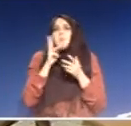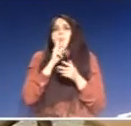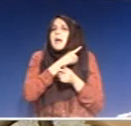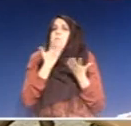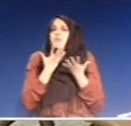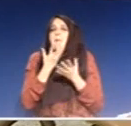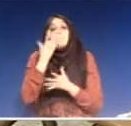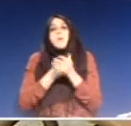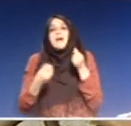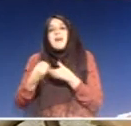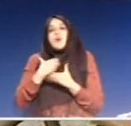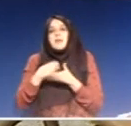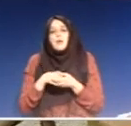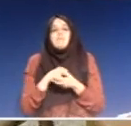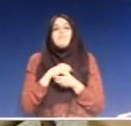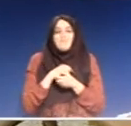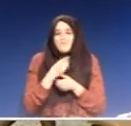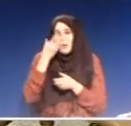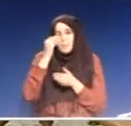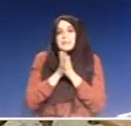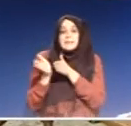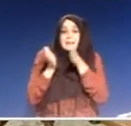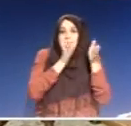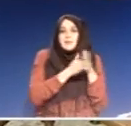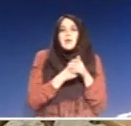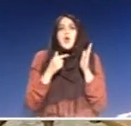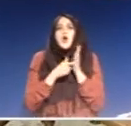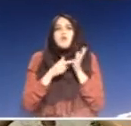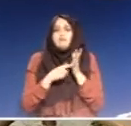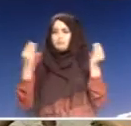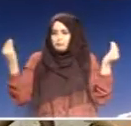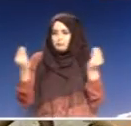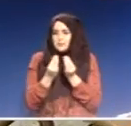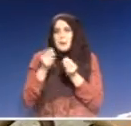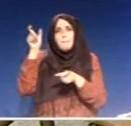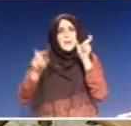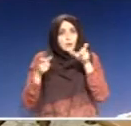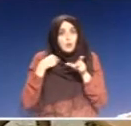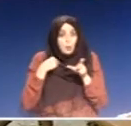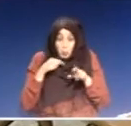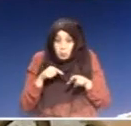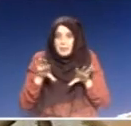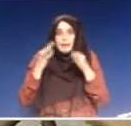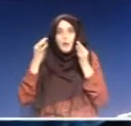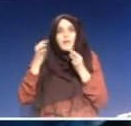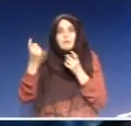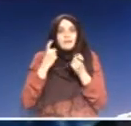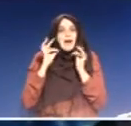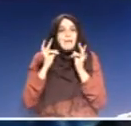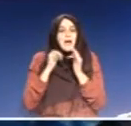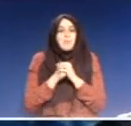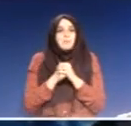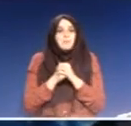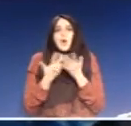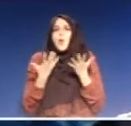في جلسه مع خبير عقاري تصل قضيه نتعرف على تفاصيلها.